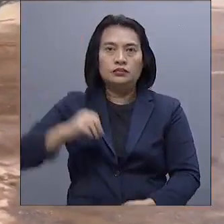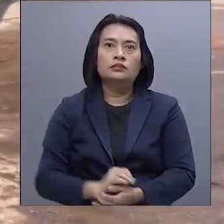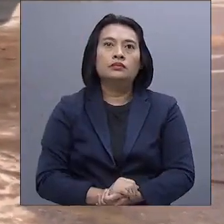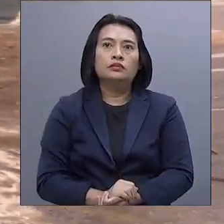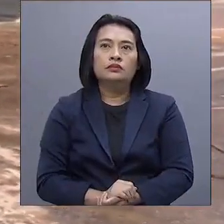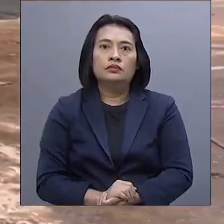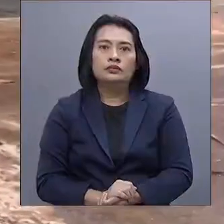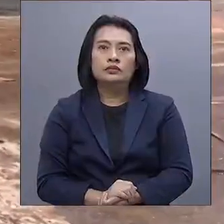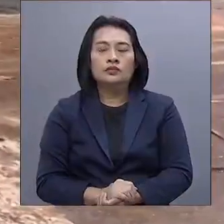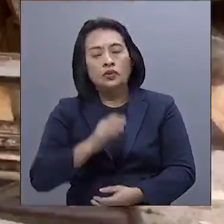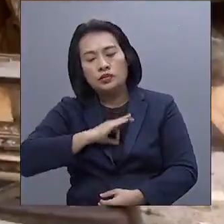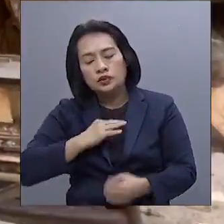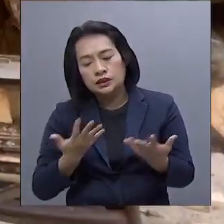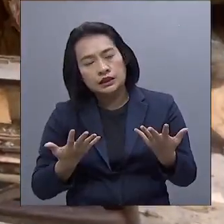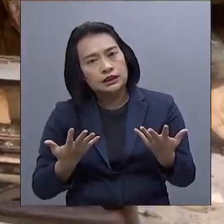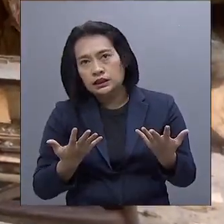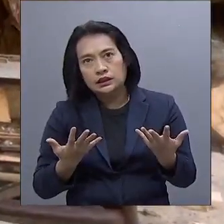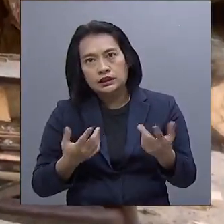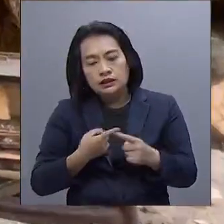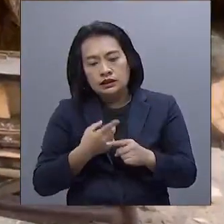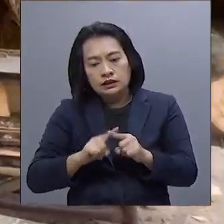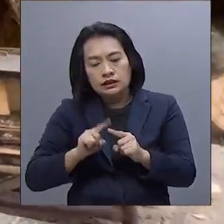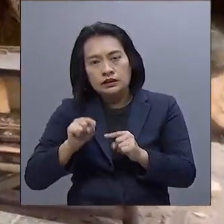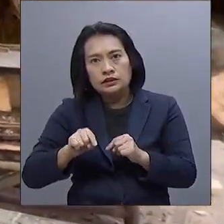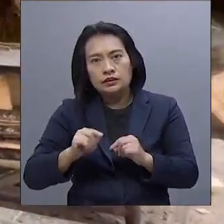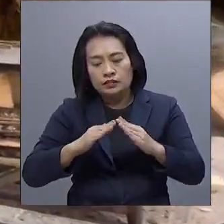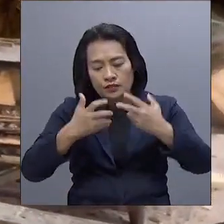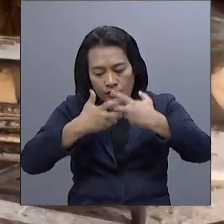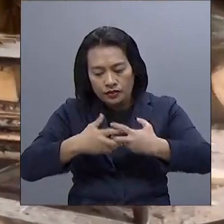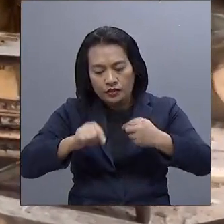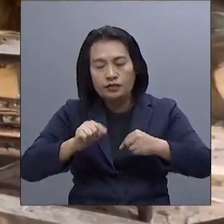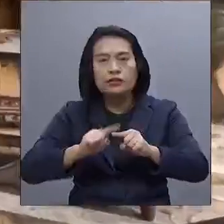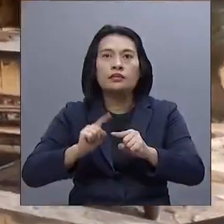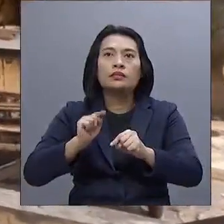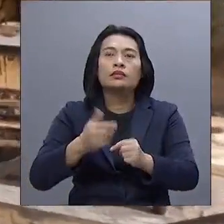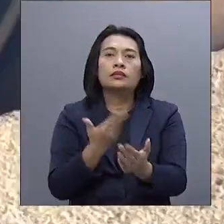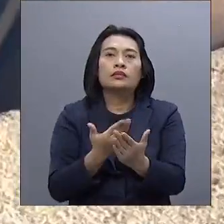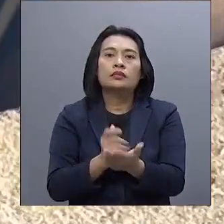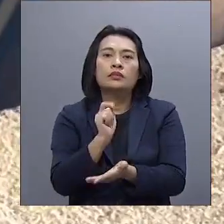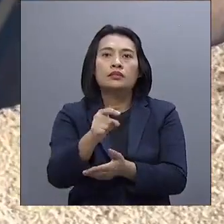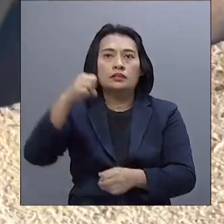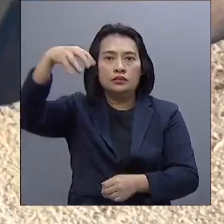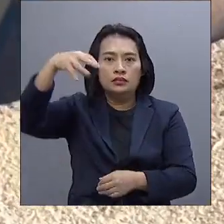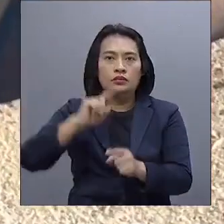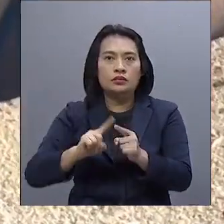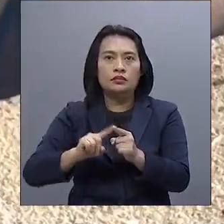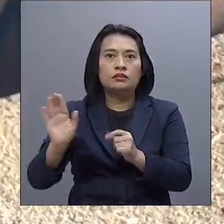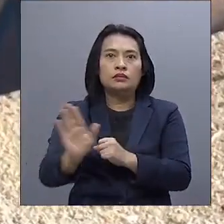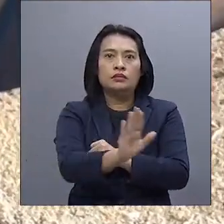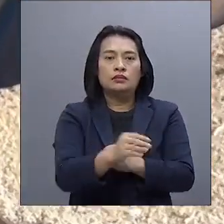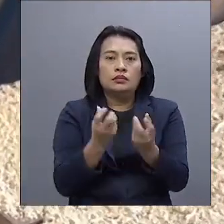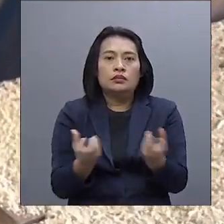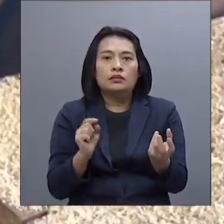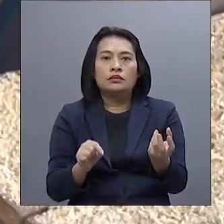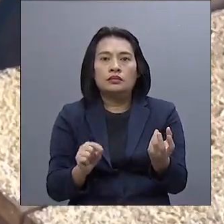นจะเป็นความเจ็บปวดของธุรกิจในอีกหลายอุตสาหกรรมในเวลานี้ที่พวกเขาต้องจ่ายค่าไฟนะคะเขาบอกว่าราคาสินค้า